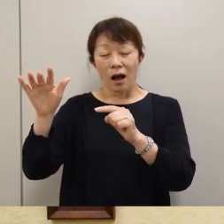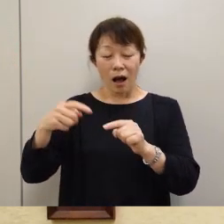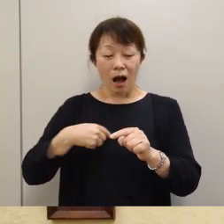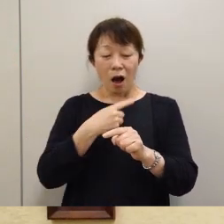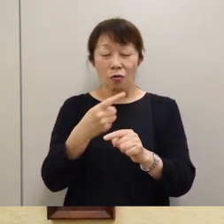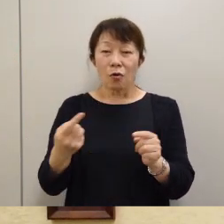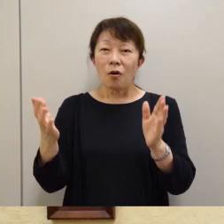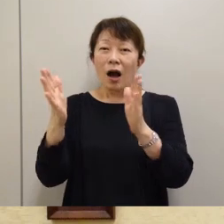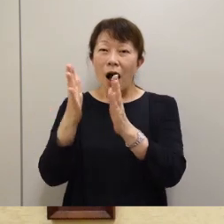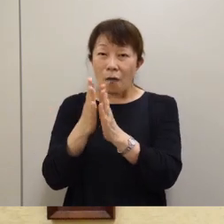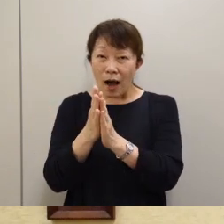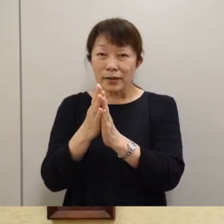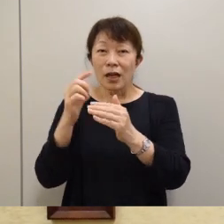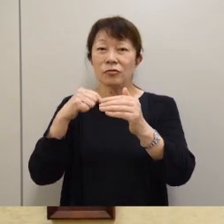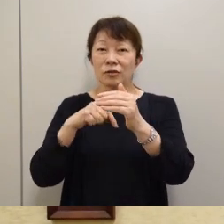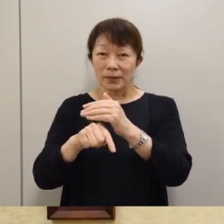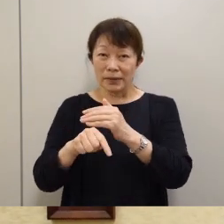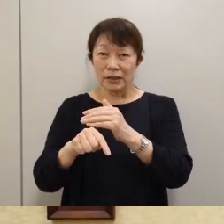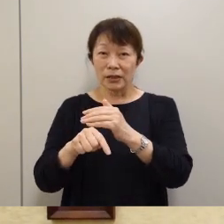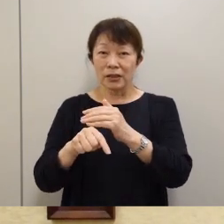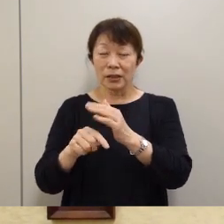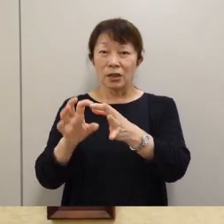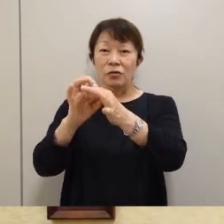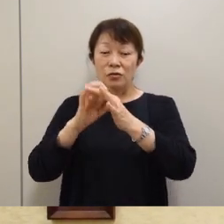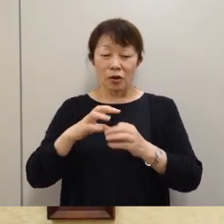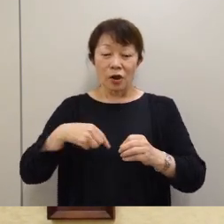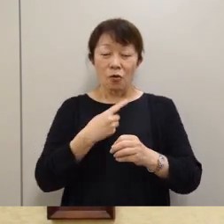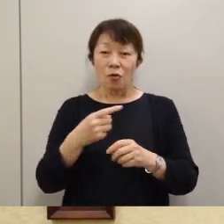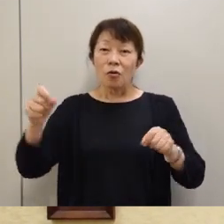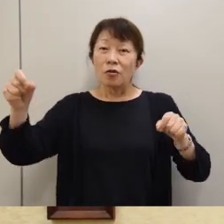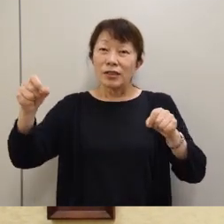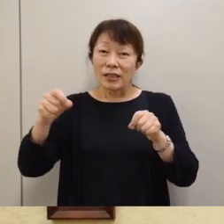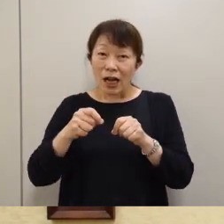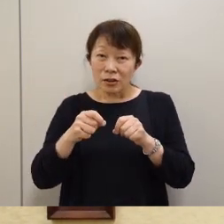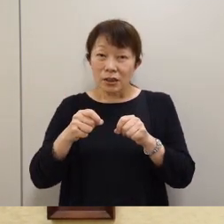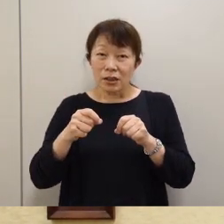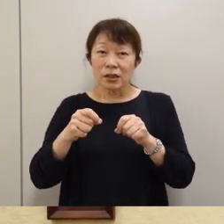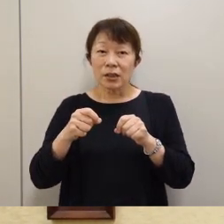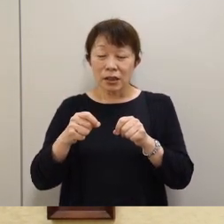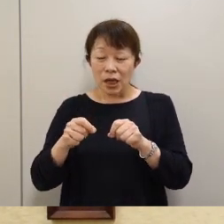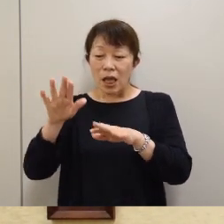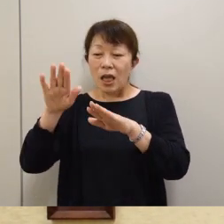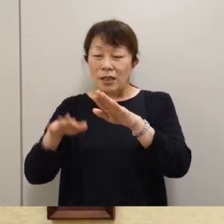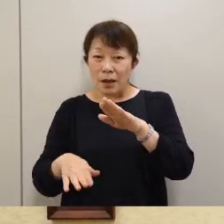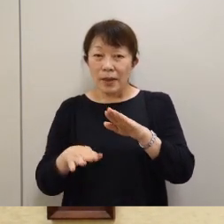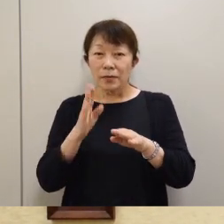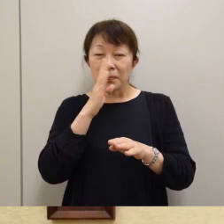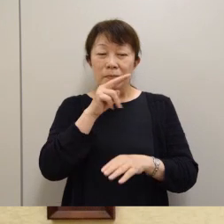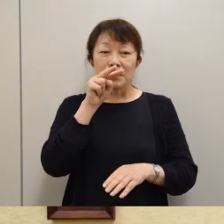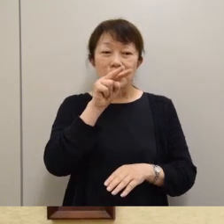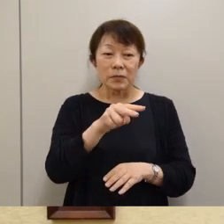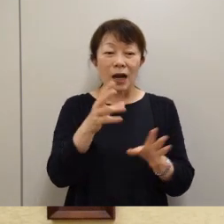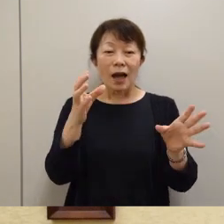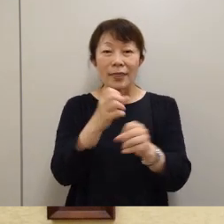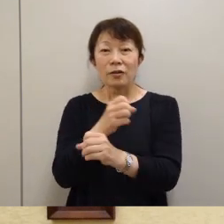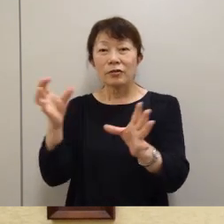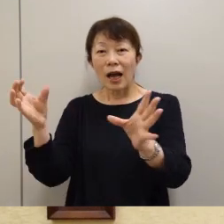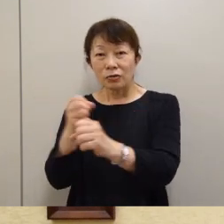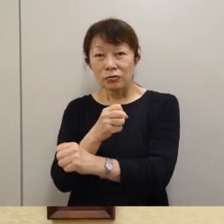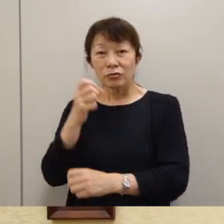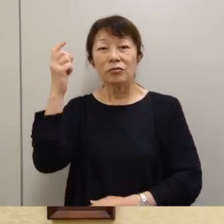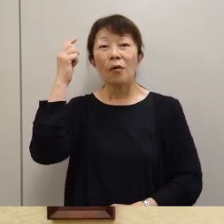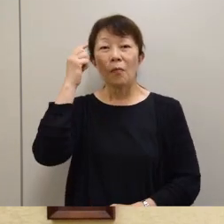になり、それによって心の距離が近づき、おのずと差別や偏見はなくなっていくのではないかと思っています。